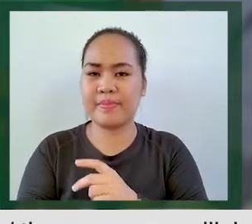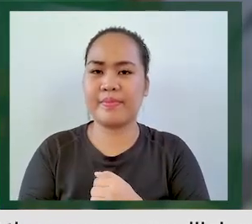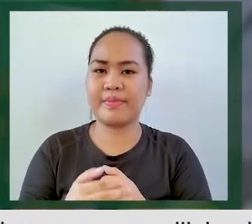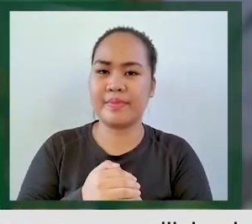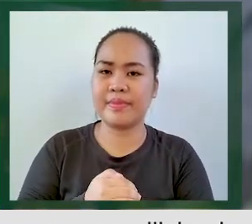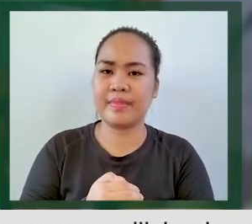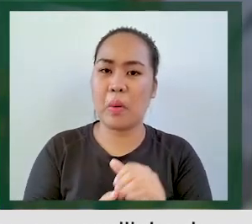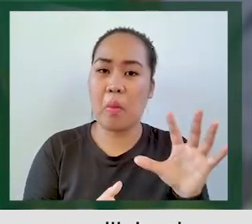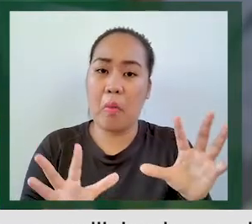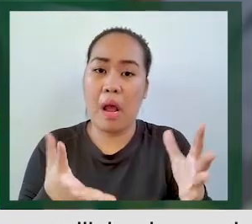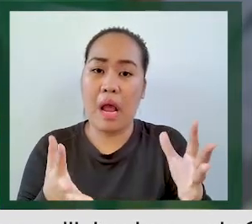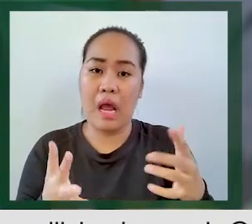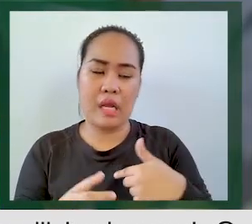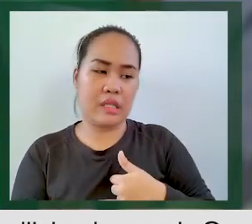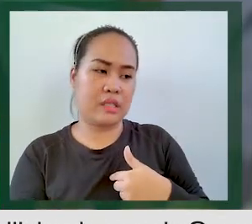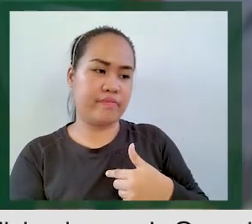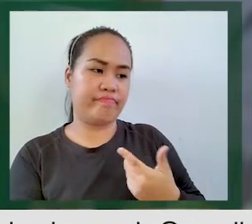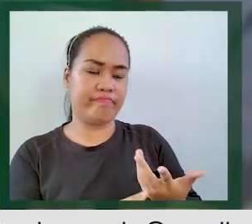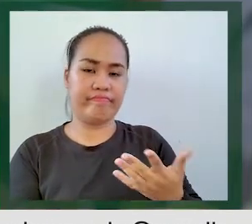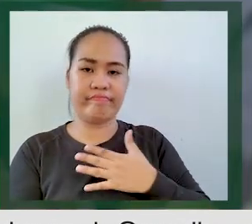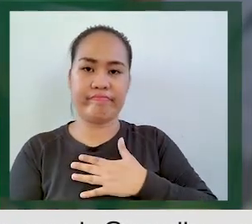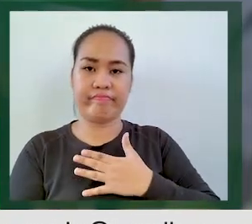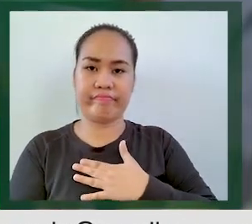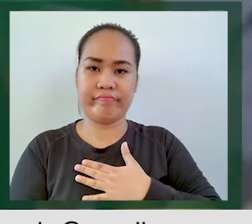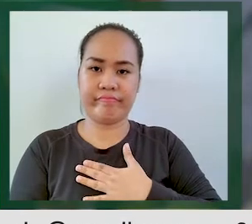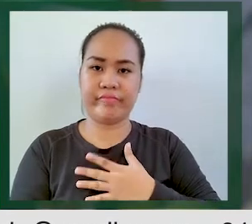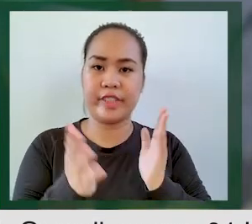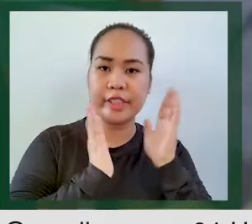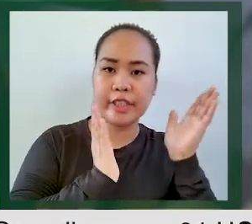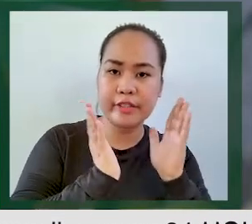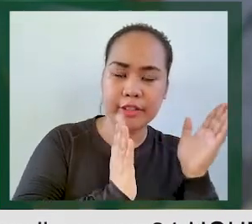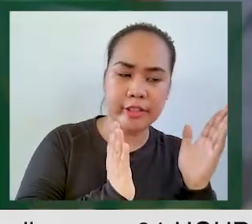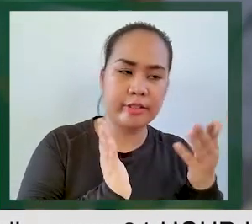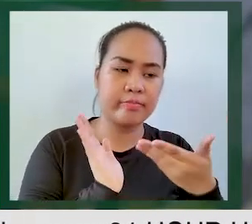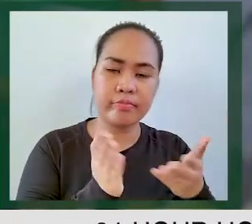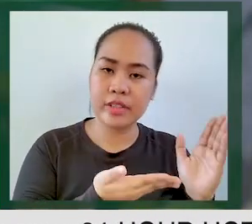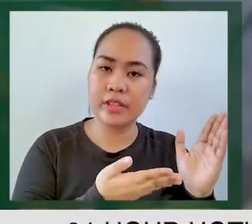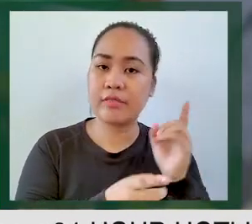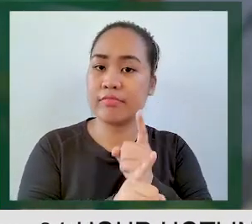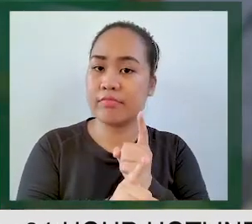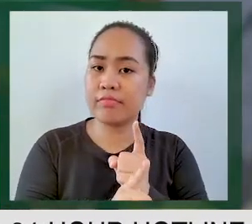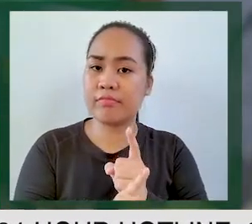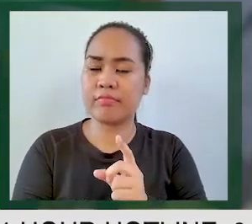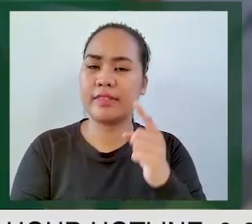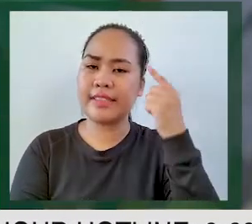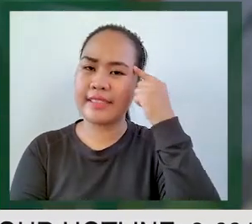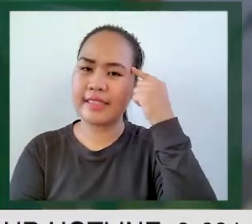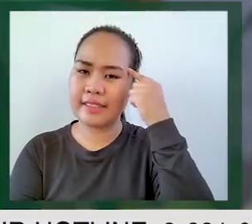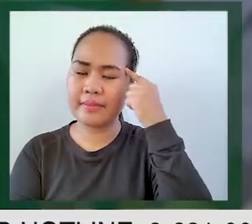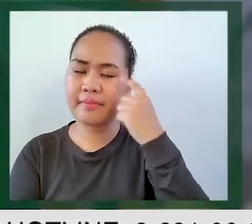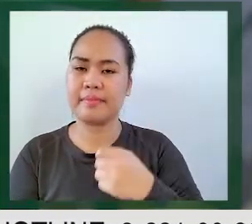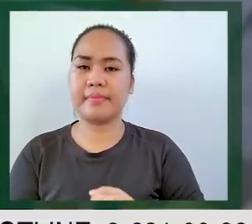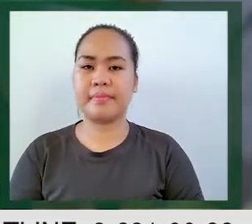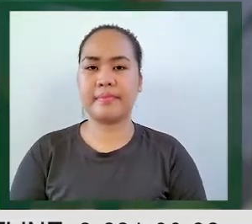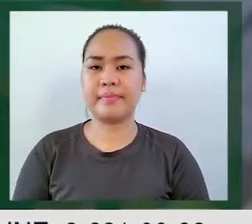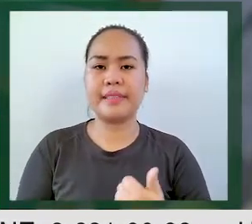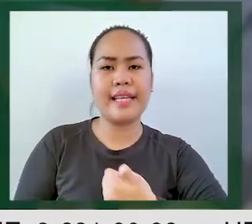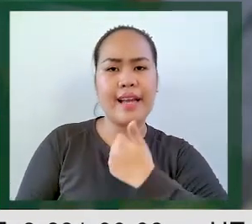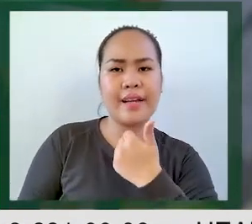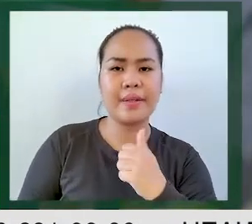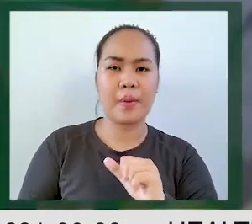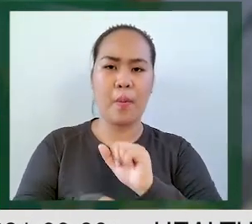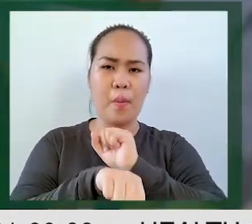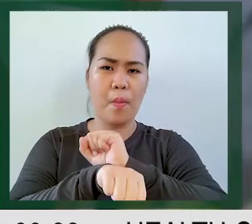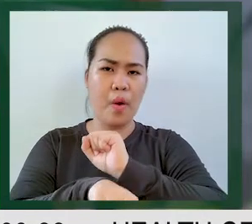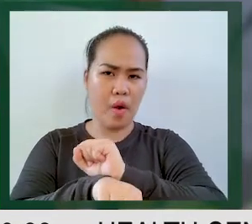Isa sa ating, isa sa mga common, no, na breeding grounds also of COVID-19, yun